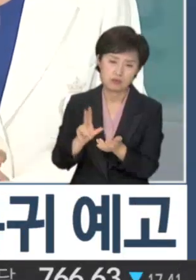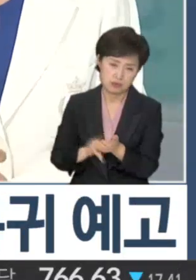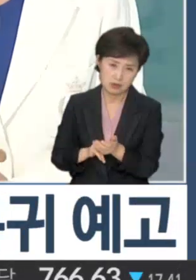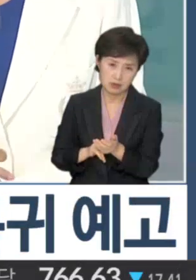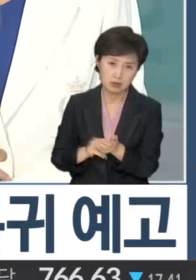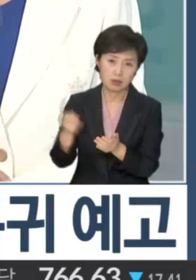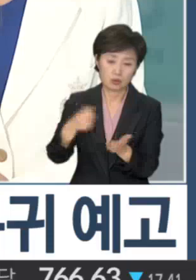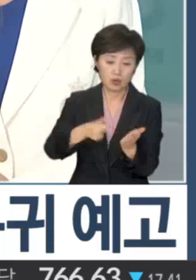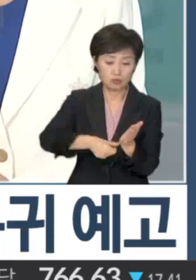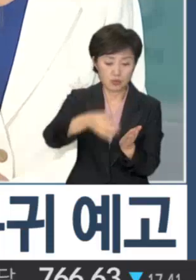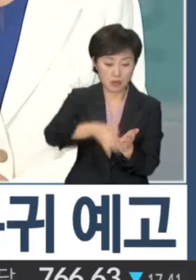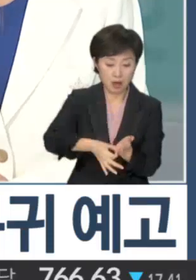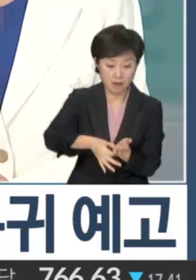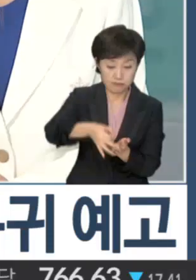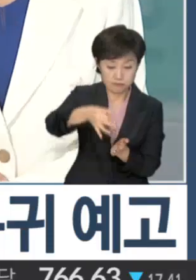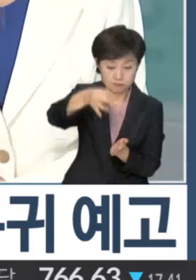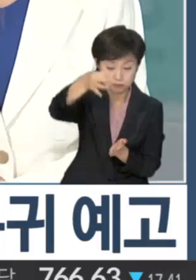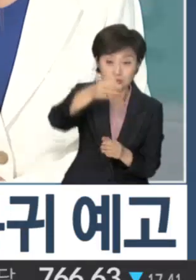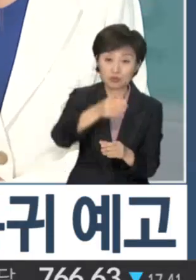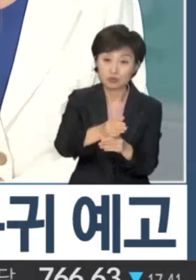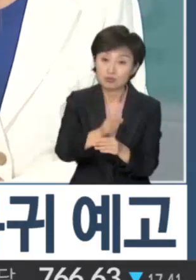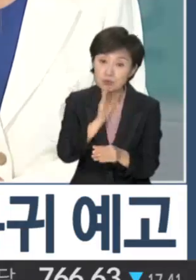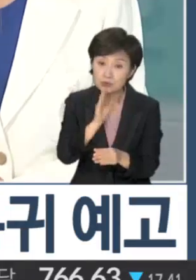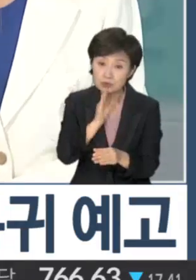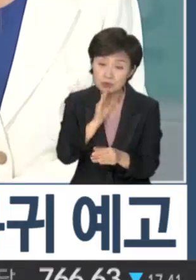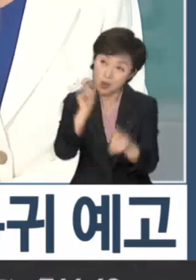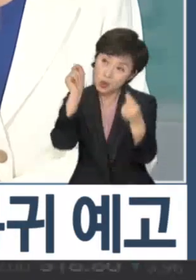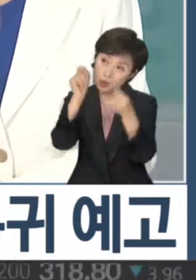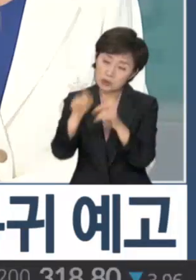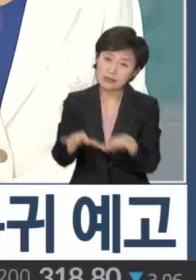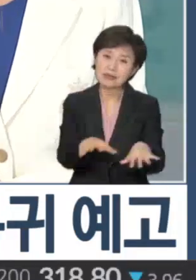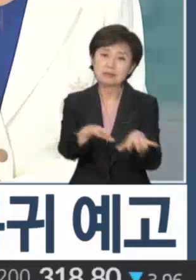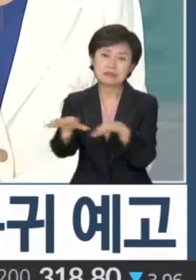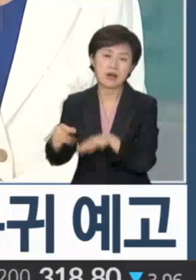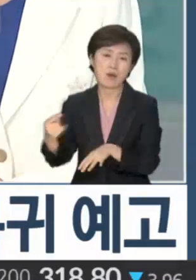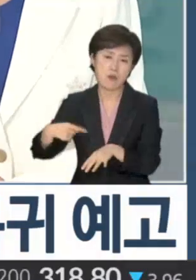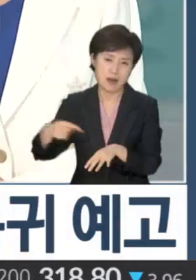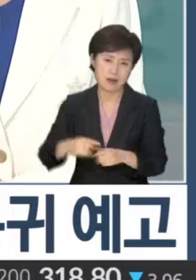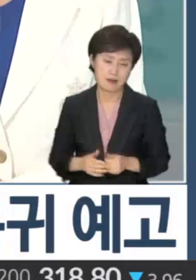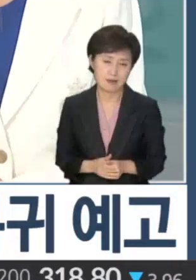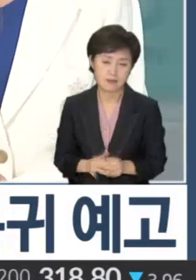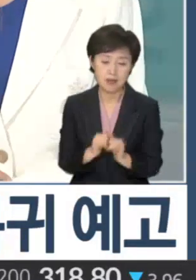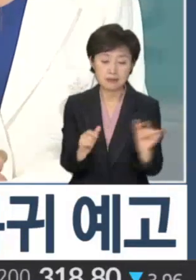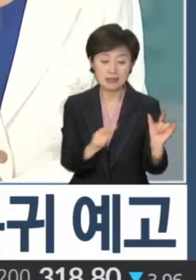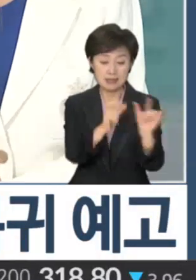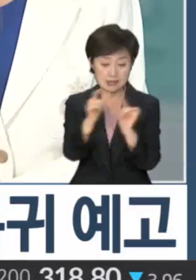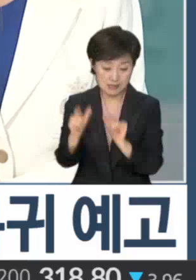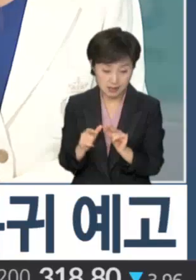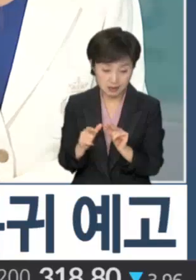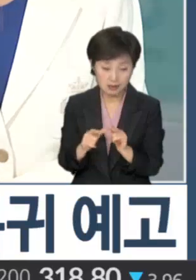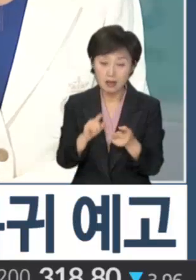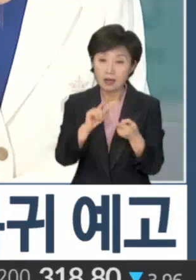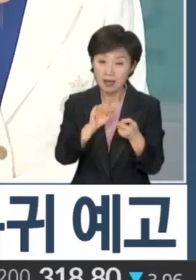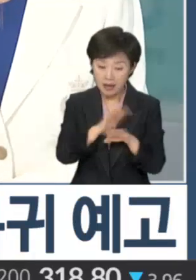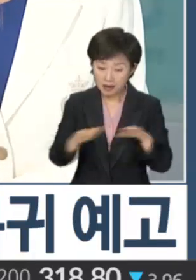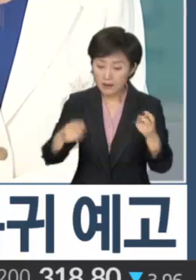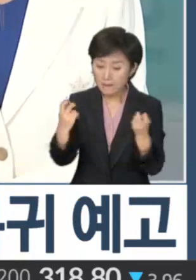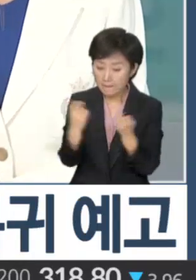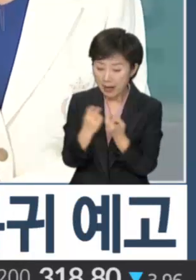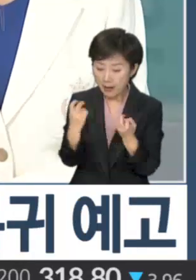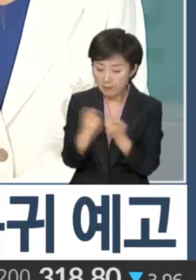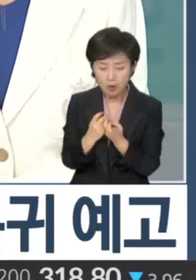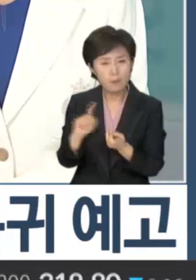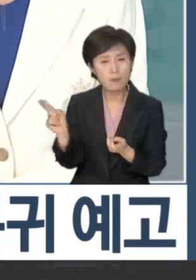물가도 굉장히 지금 치솟고 있는데요. 앞으로 또 김장철이기도 합니다. 저 그런 어떤 민생에 대한 구체적인 대안들을